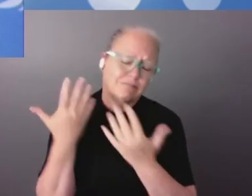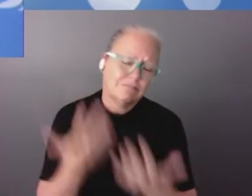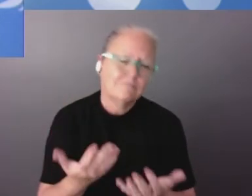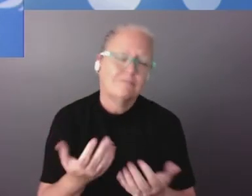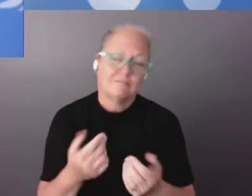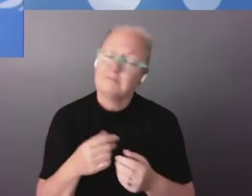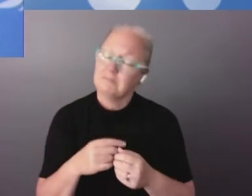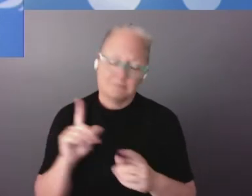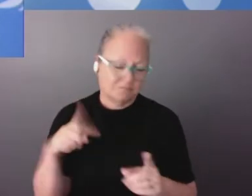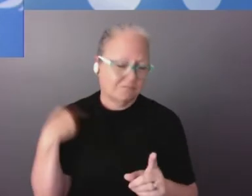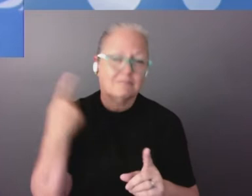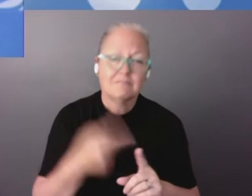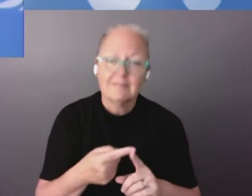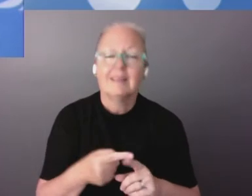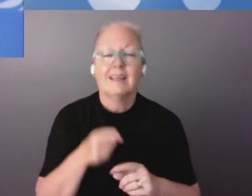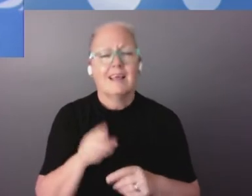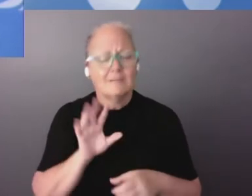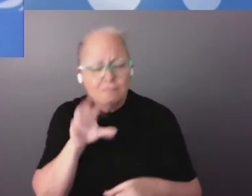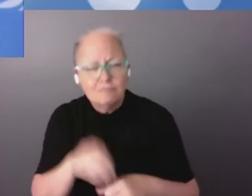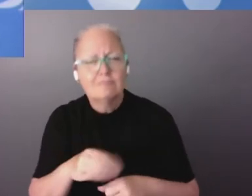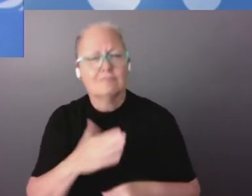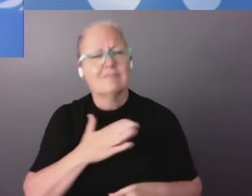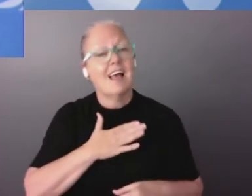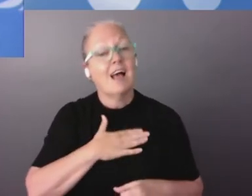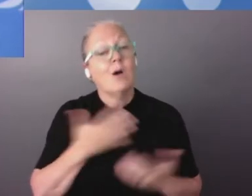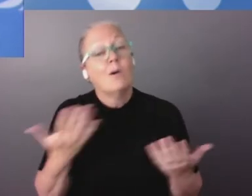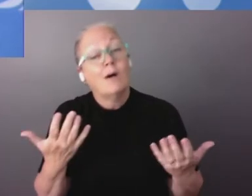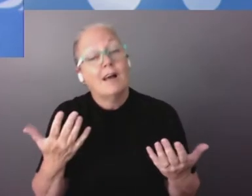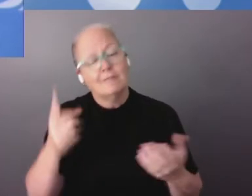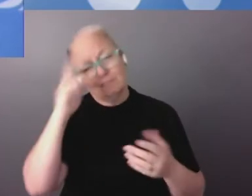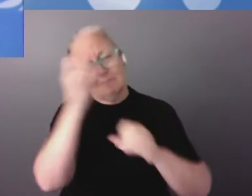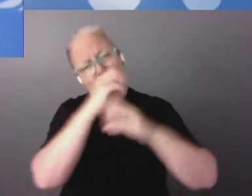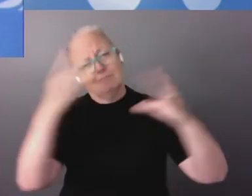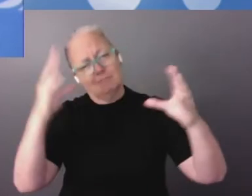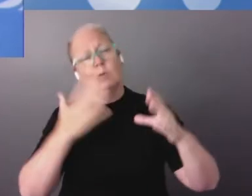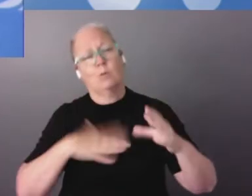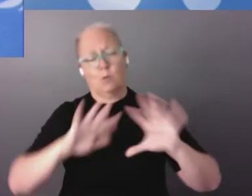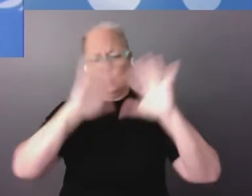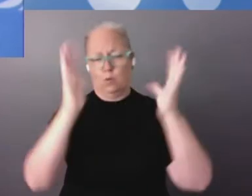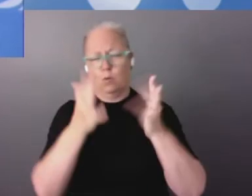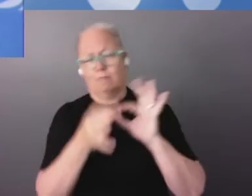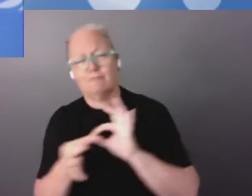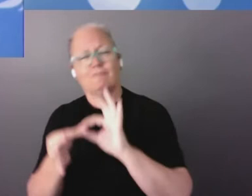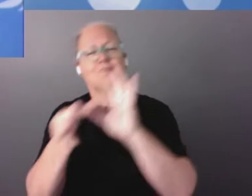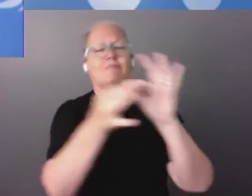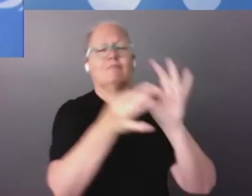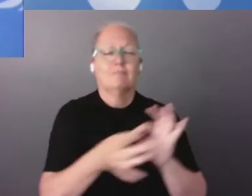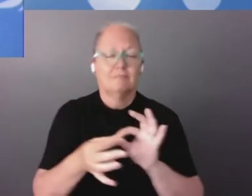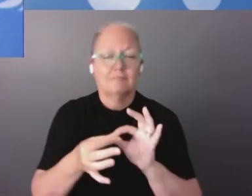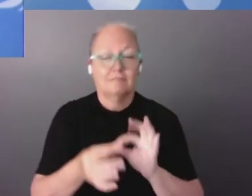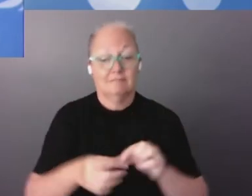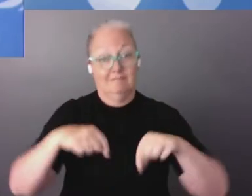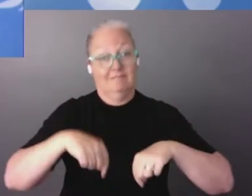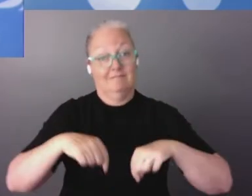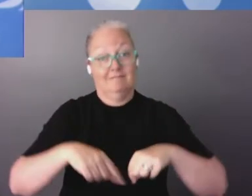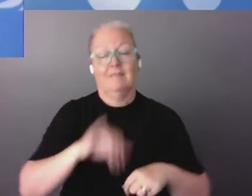شيء خاص بالنسبة لاتحادنا للاتصالات، لأننا نحيي في هذه السنة الذكرى 100